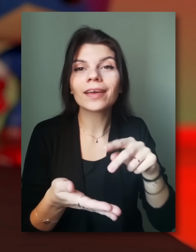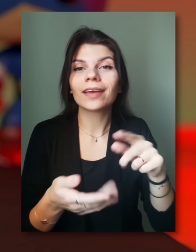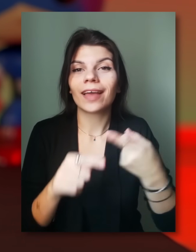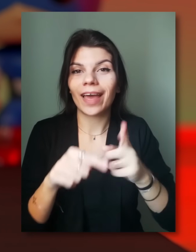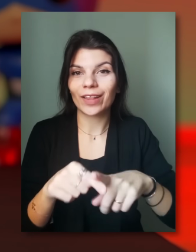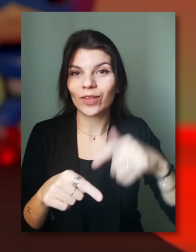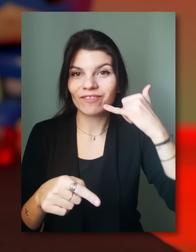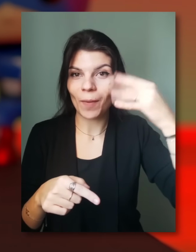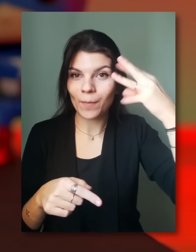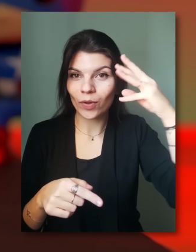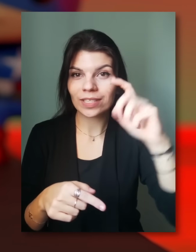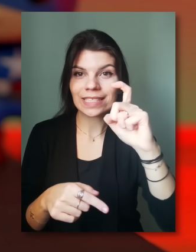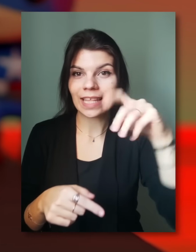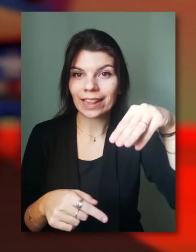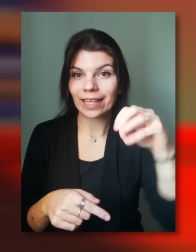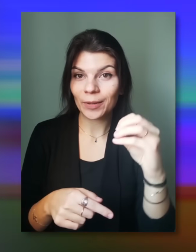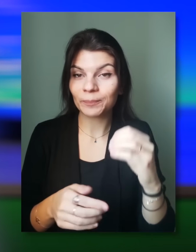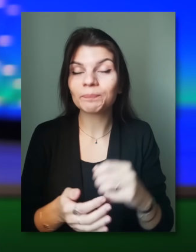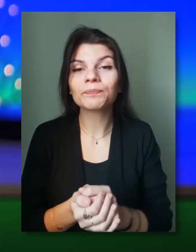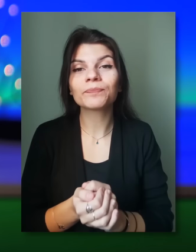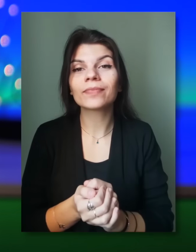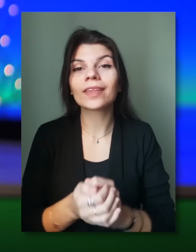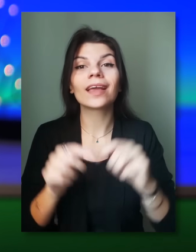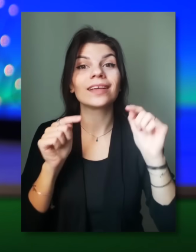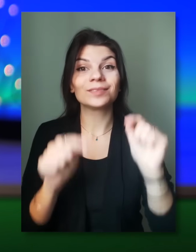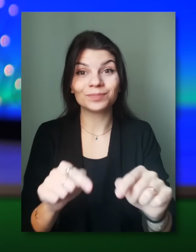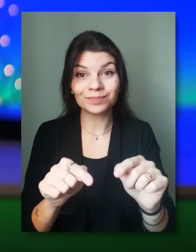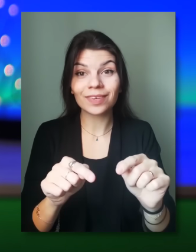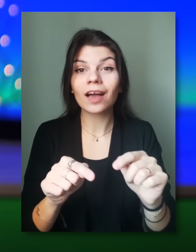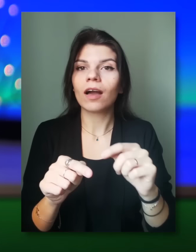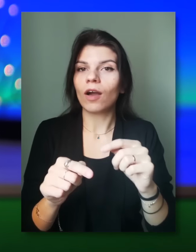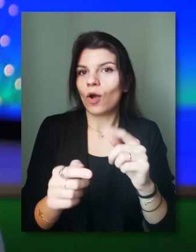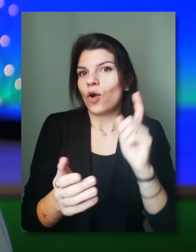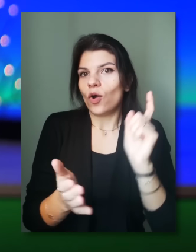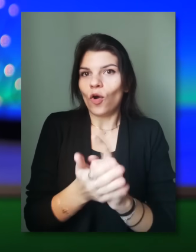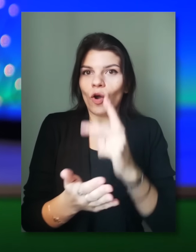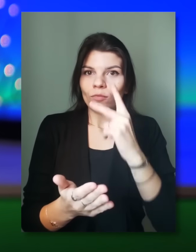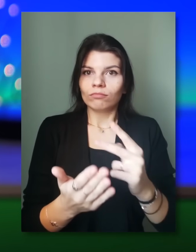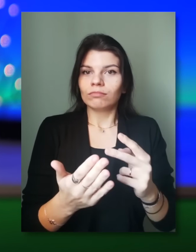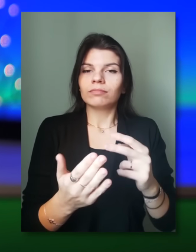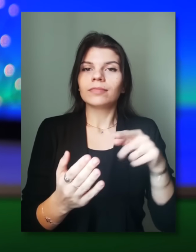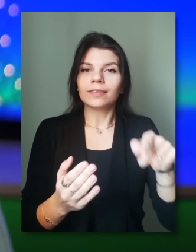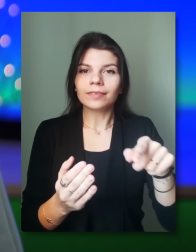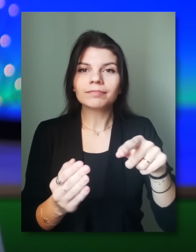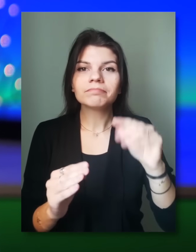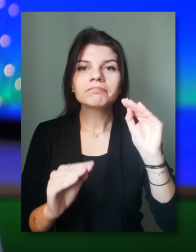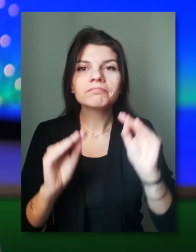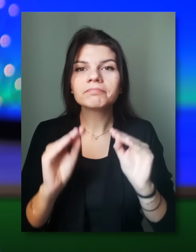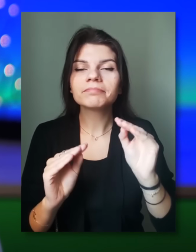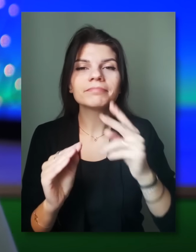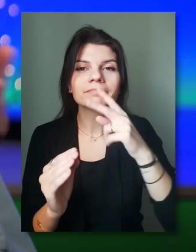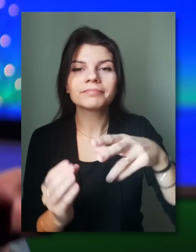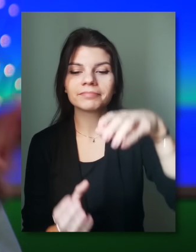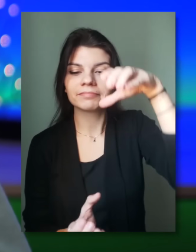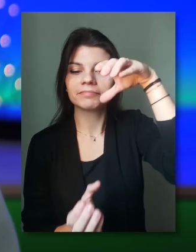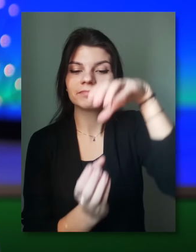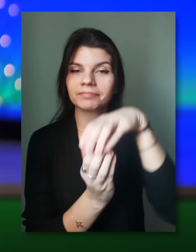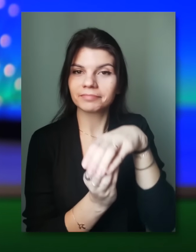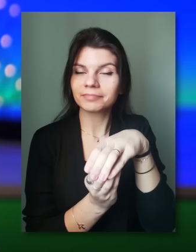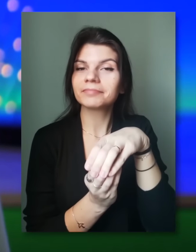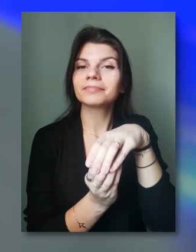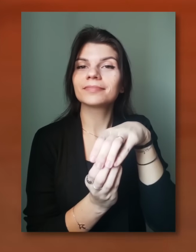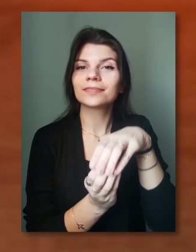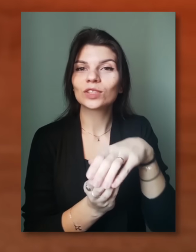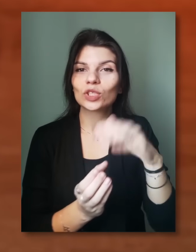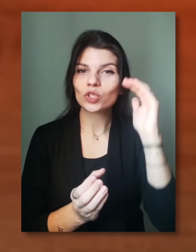внашомуоглядіZTENubiaNeo.Ходімо. Ігровийсмартфонпотребуєвідповідного зовнішньоговигляду.ІтутNubiaNeo виділяється